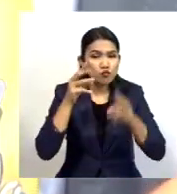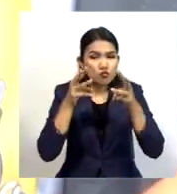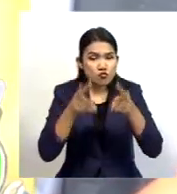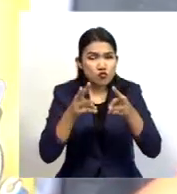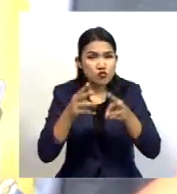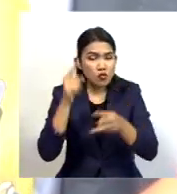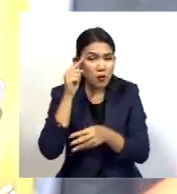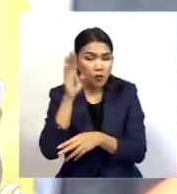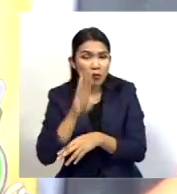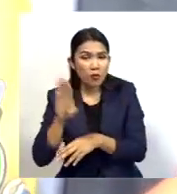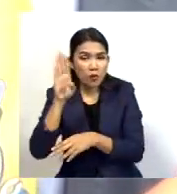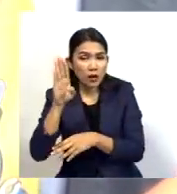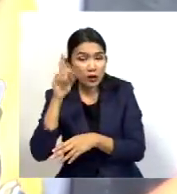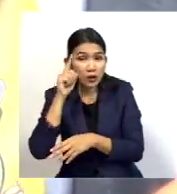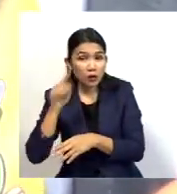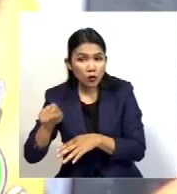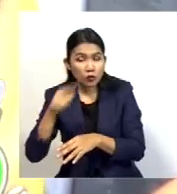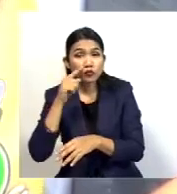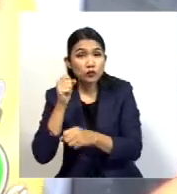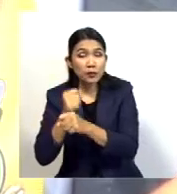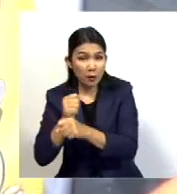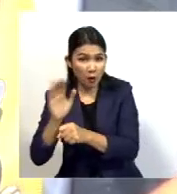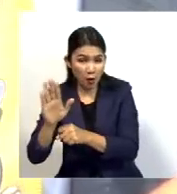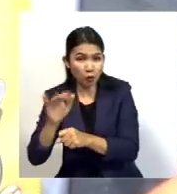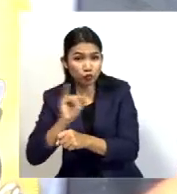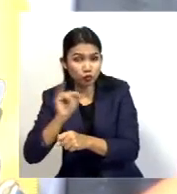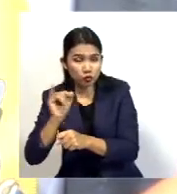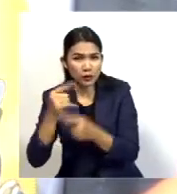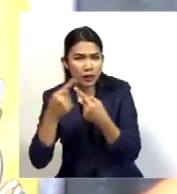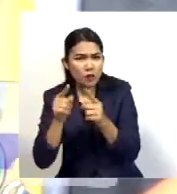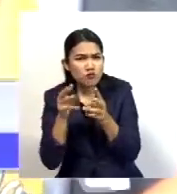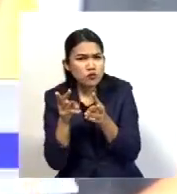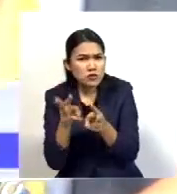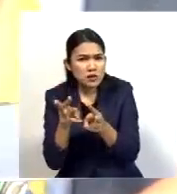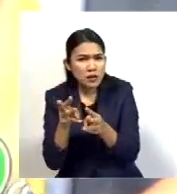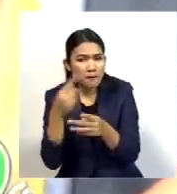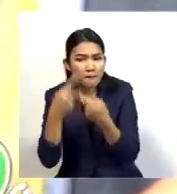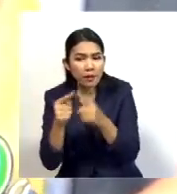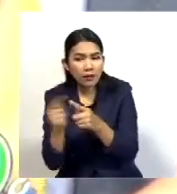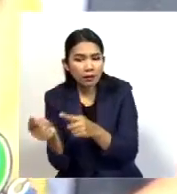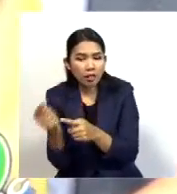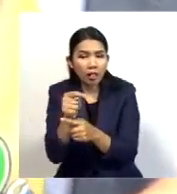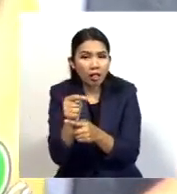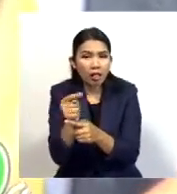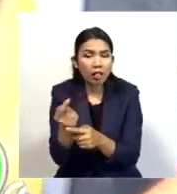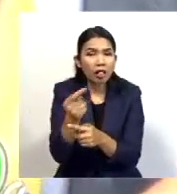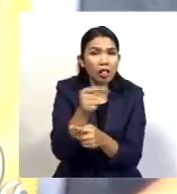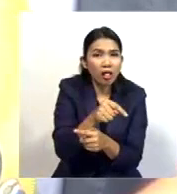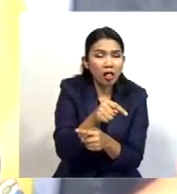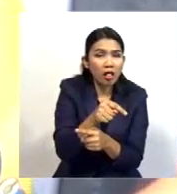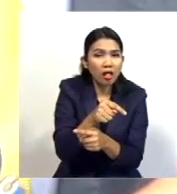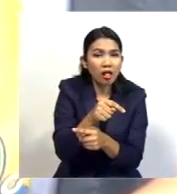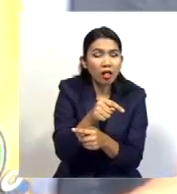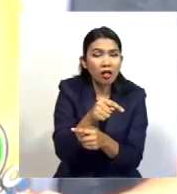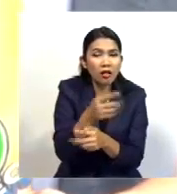ริษัทที่ให้บริการเนี่ยเขาก็ดูแลของเขาได้ดีอยู่แล้วแต่ว่าบางทีเข้ามาโดยการผ่านเพื่อนในกลุ่มอีกทีนึงเหมือนว่าอาจจะไ